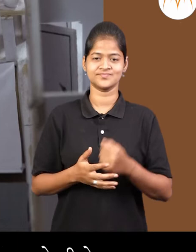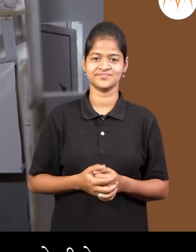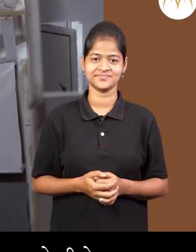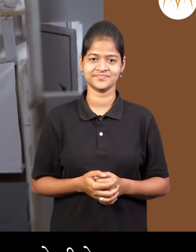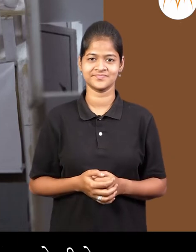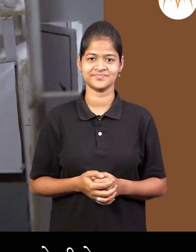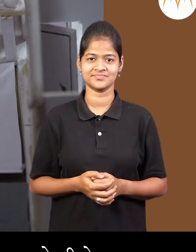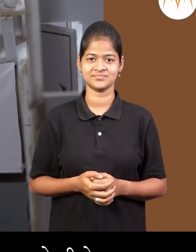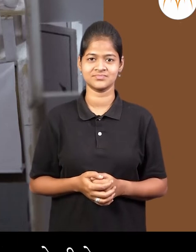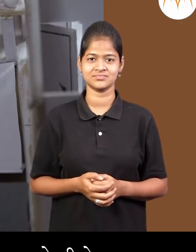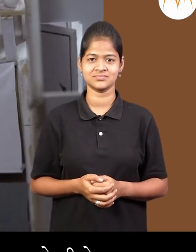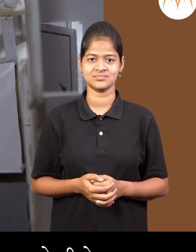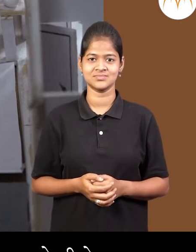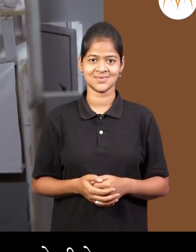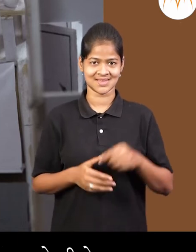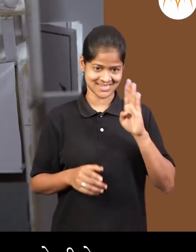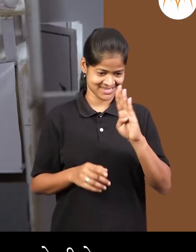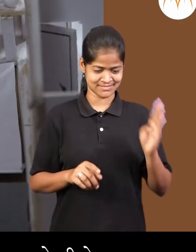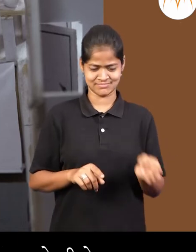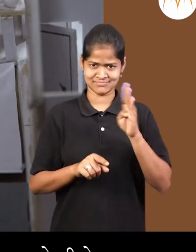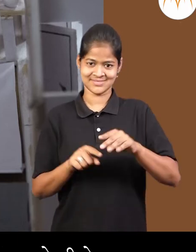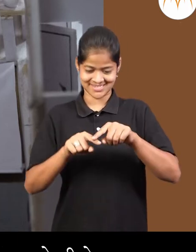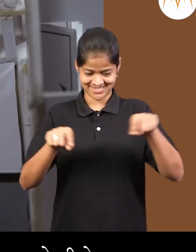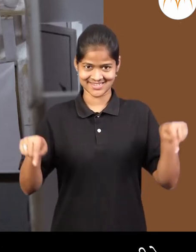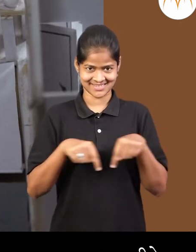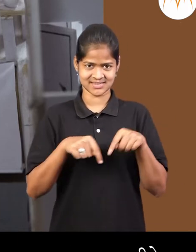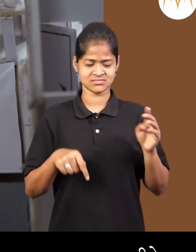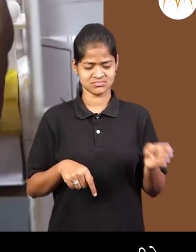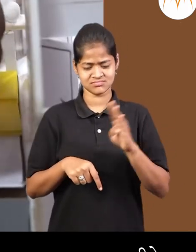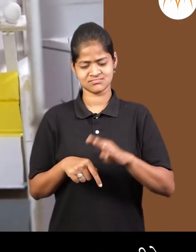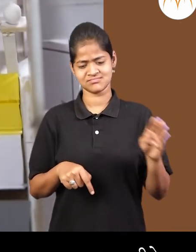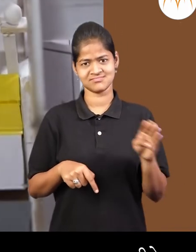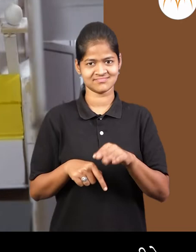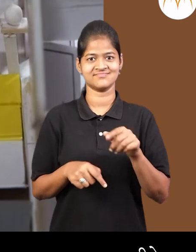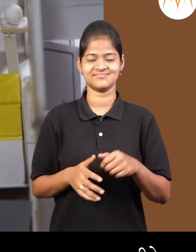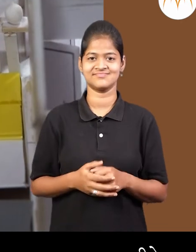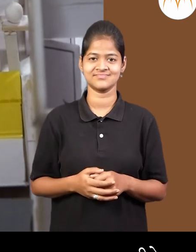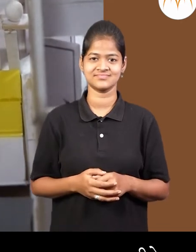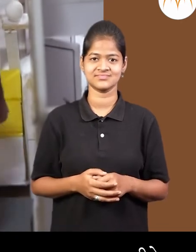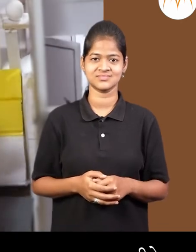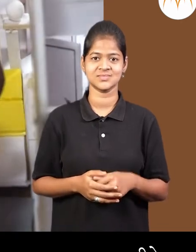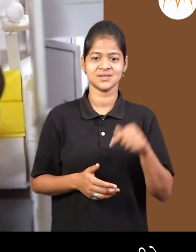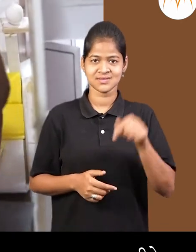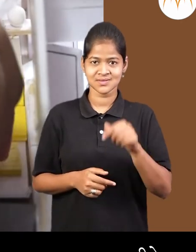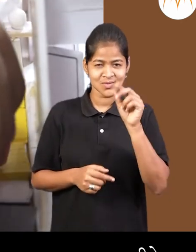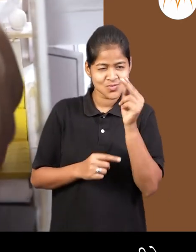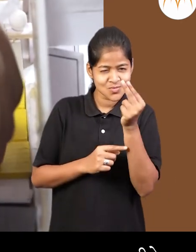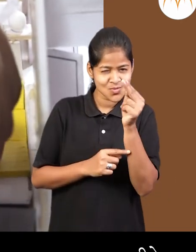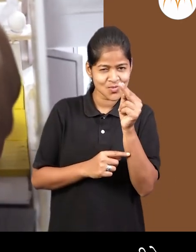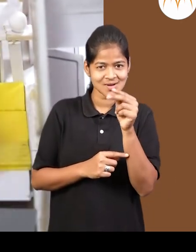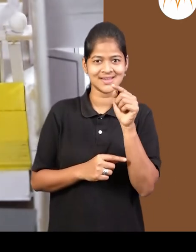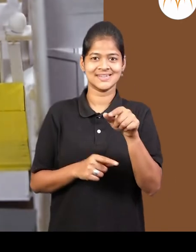म्हणजे बघ, मॉडेल मधल्या अंगणाचा हा पुठ्ठा इथे मी ठेवला. आता या छोट्या तुकड्यांनी म्हणजे त्यावर